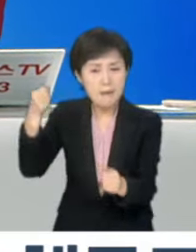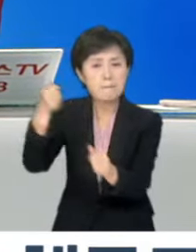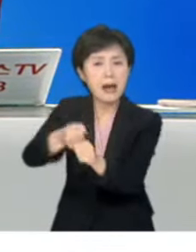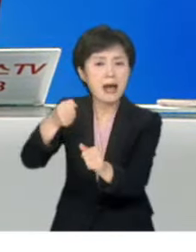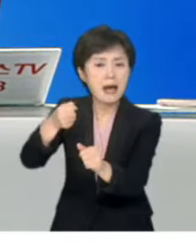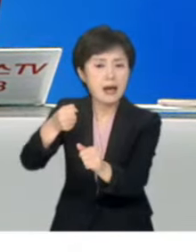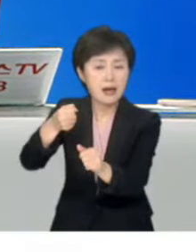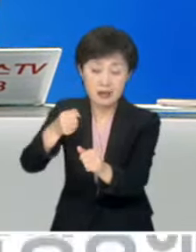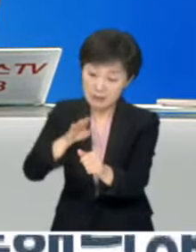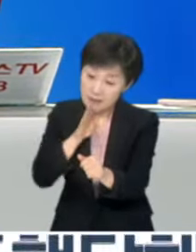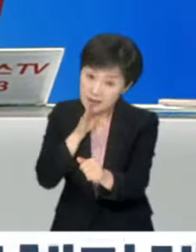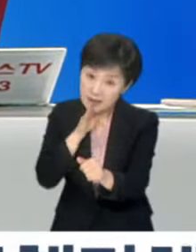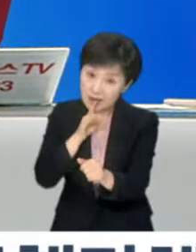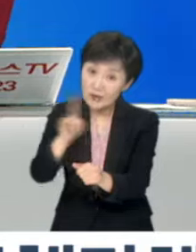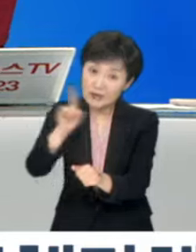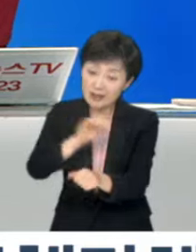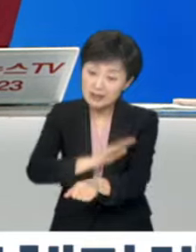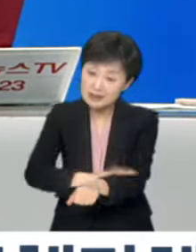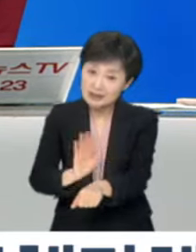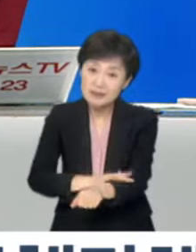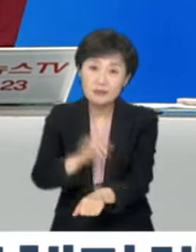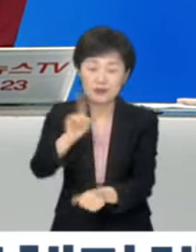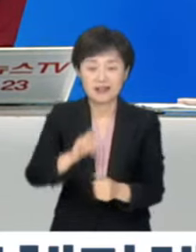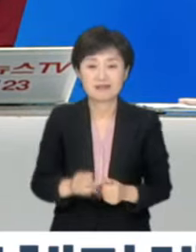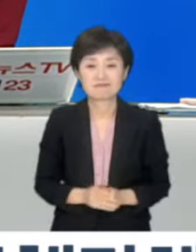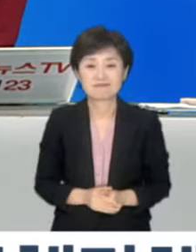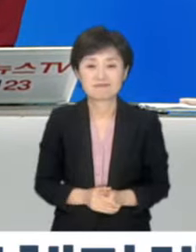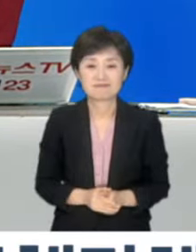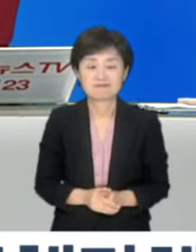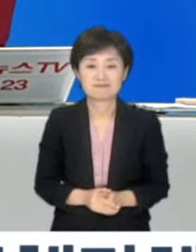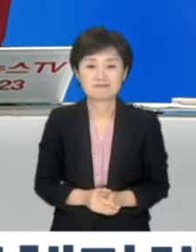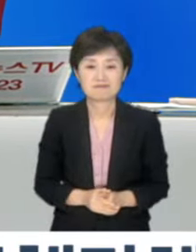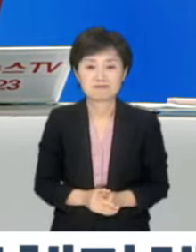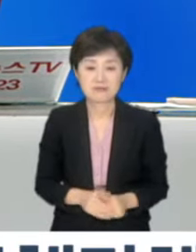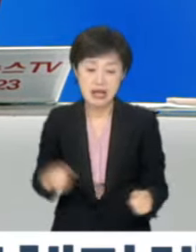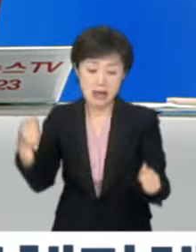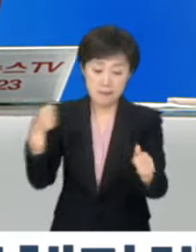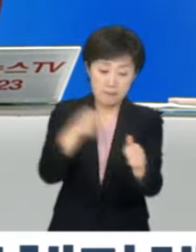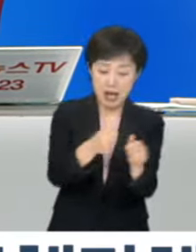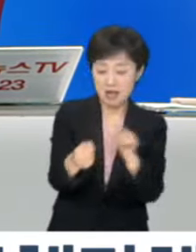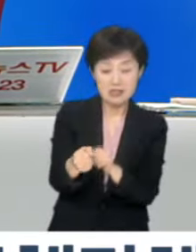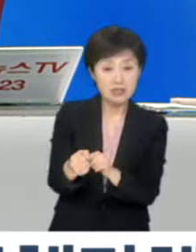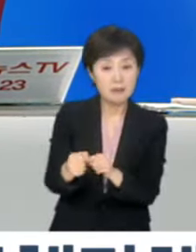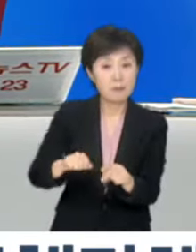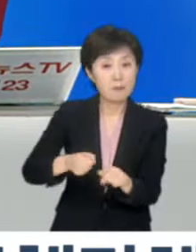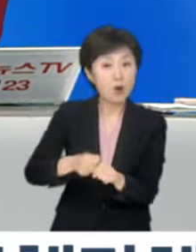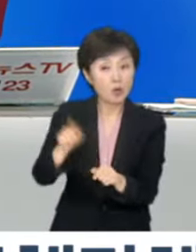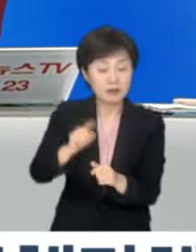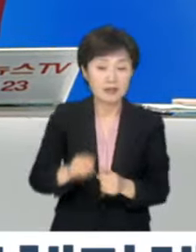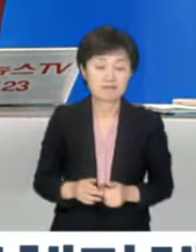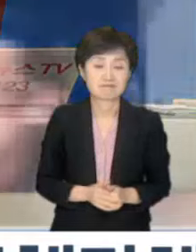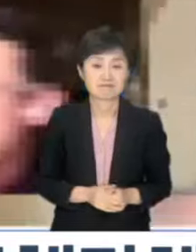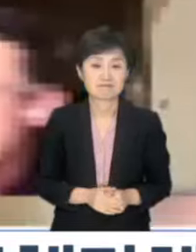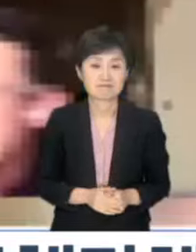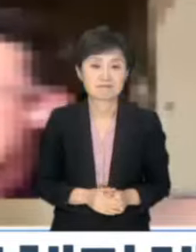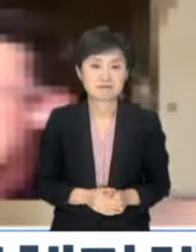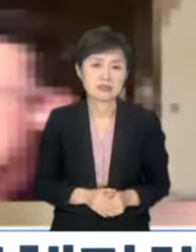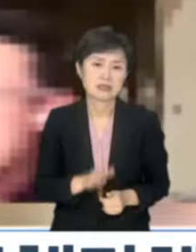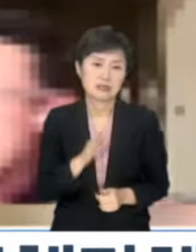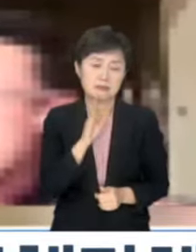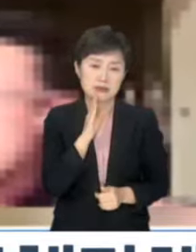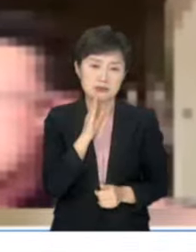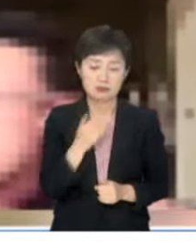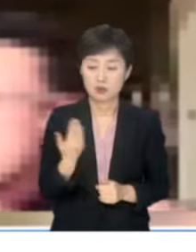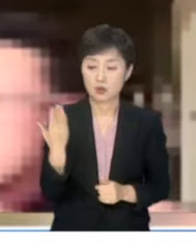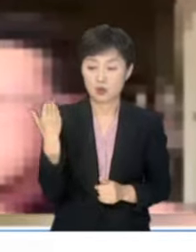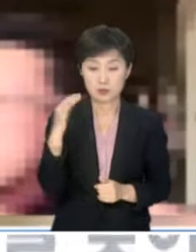역시 잘못이다라는 평이 있는데 이런 경우에는 어떤 처벌을 받게 될까요? 사실 계속 논란이 되고 있는 이른바 사적 제재에